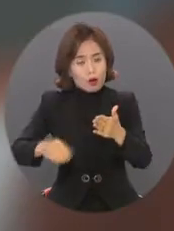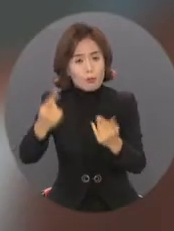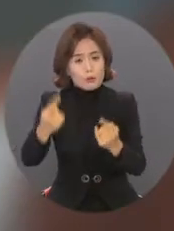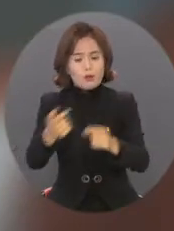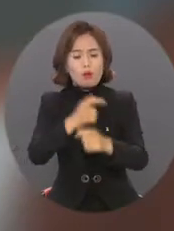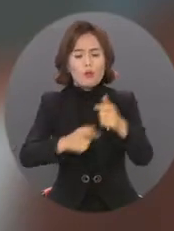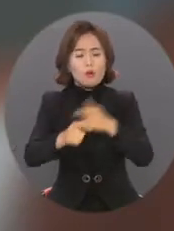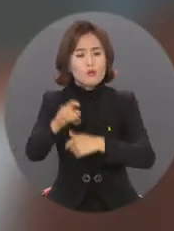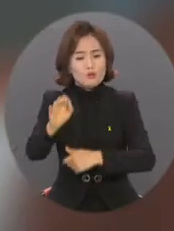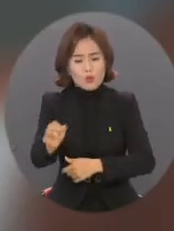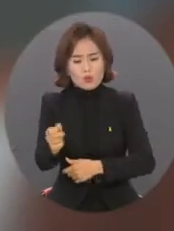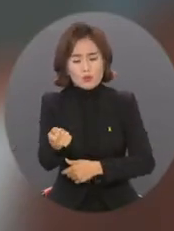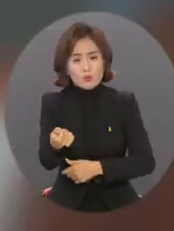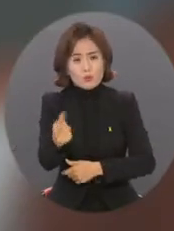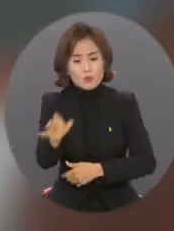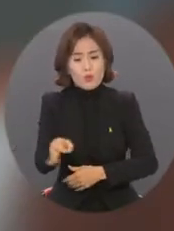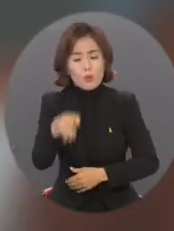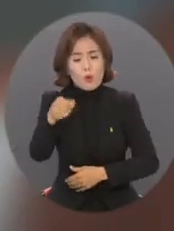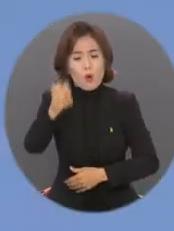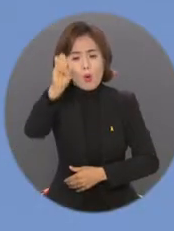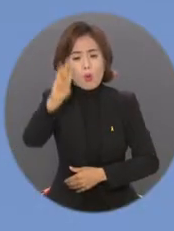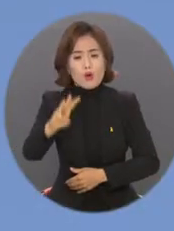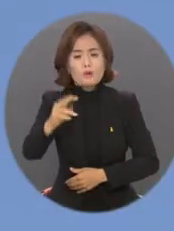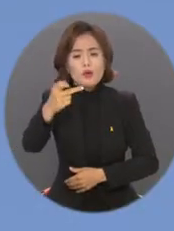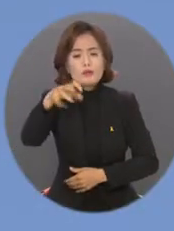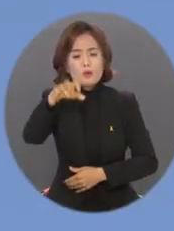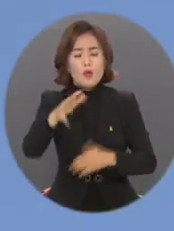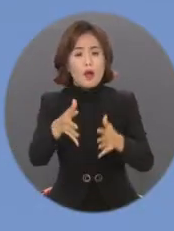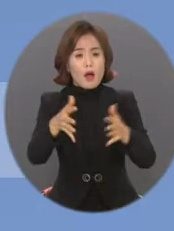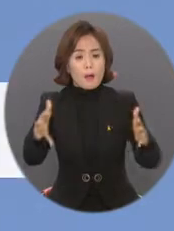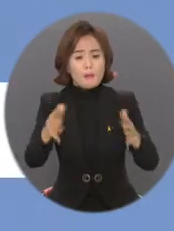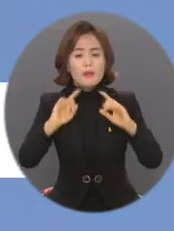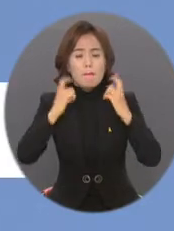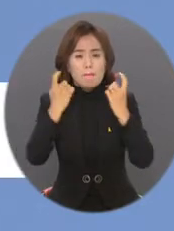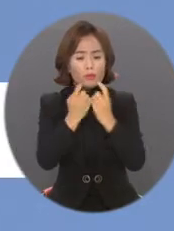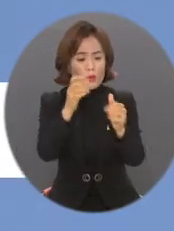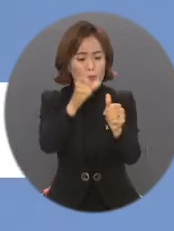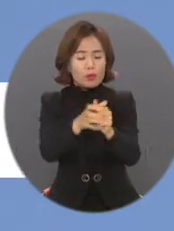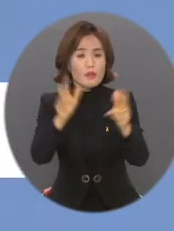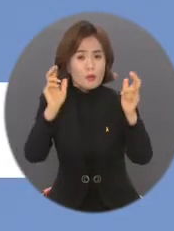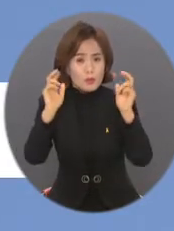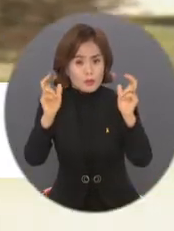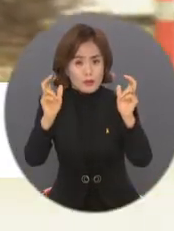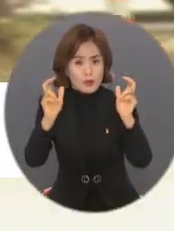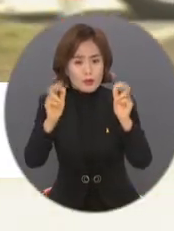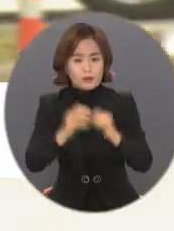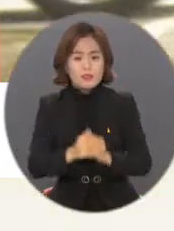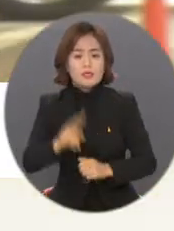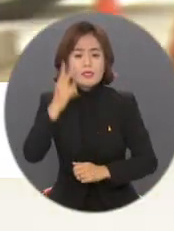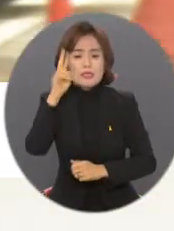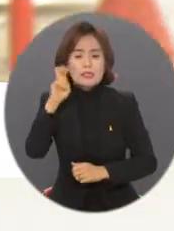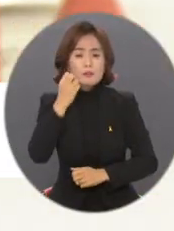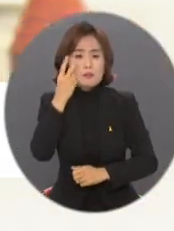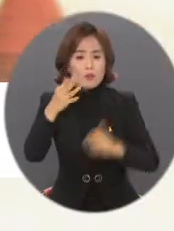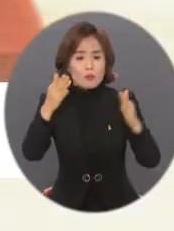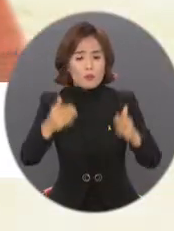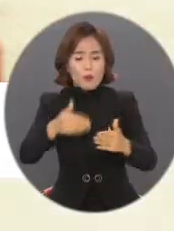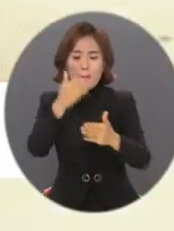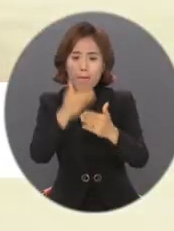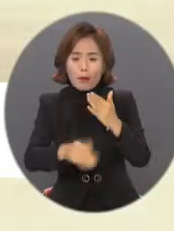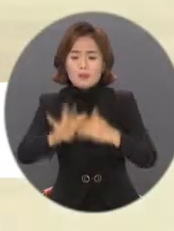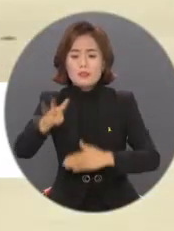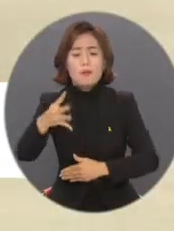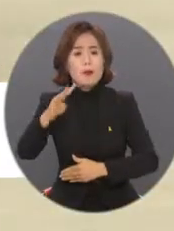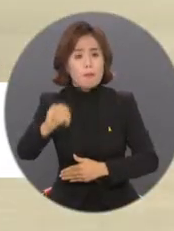적은 금액을 공단 해 내온 광주 광산구 한 아파트 민간위탁 회사 이 12개월간 차 액만 4배가